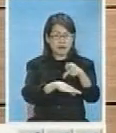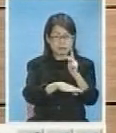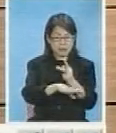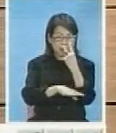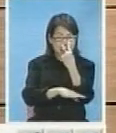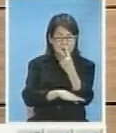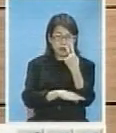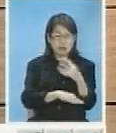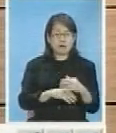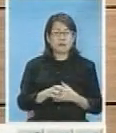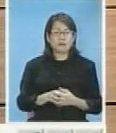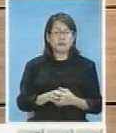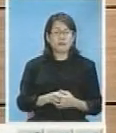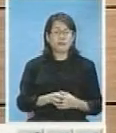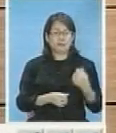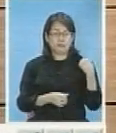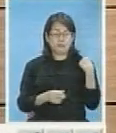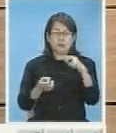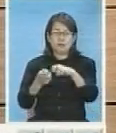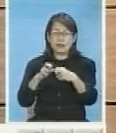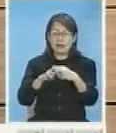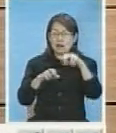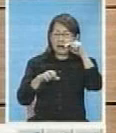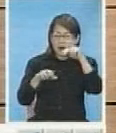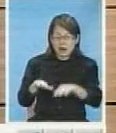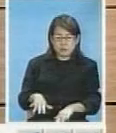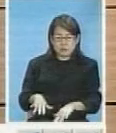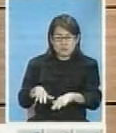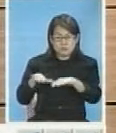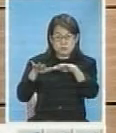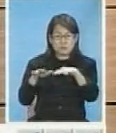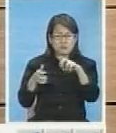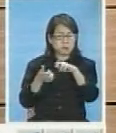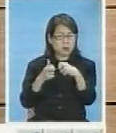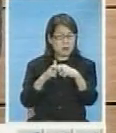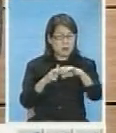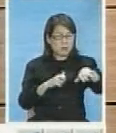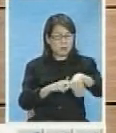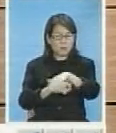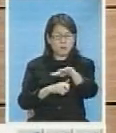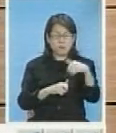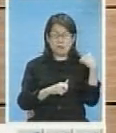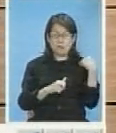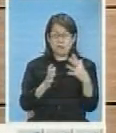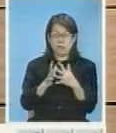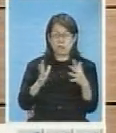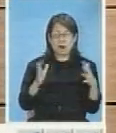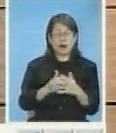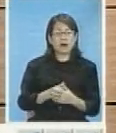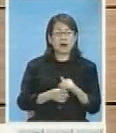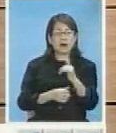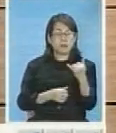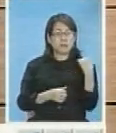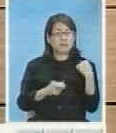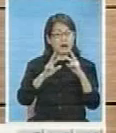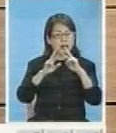เกิดเหตุน้ำท่วมผู้ประสบภัยมากมายบางคนก็มีร้านอาหารบ